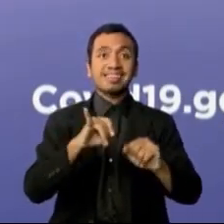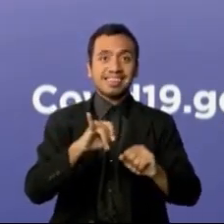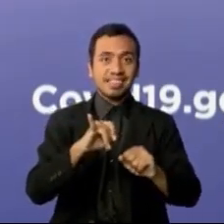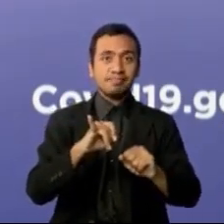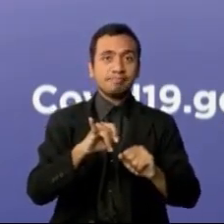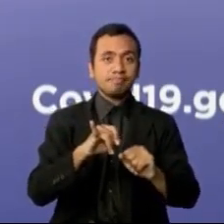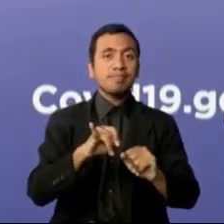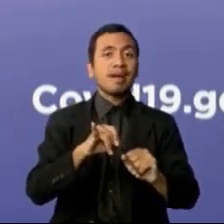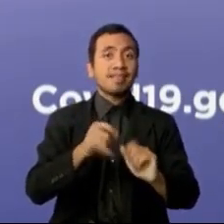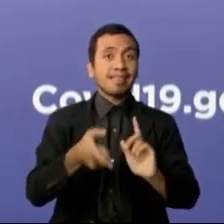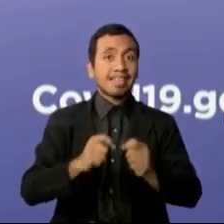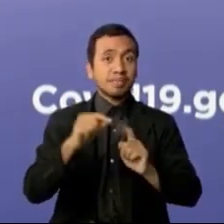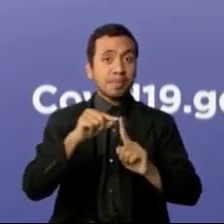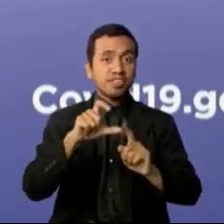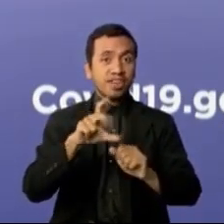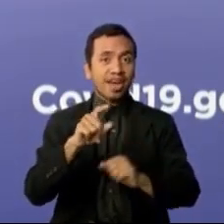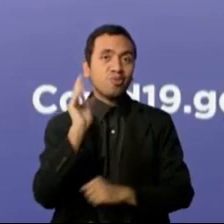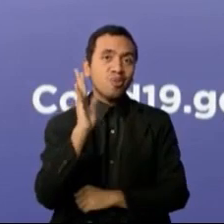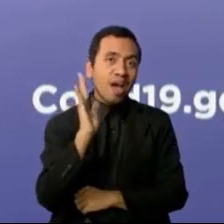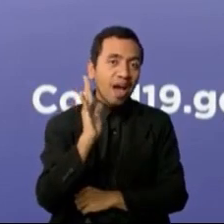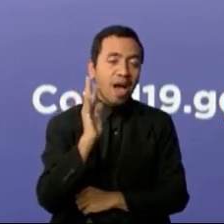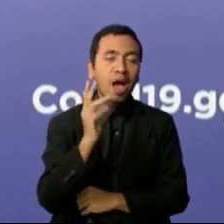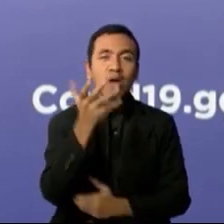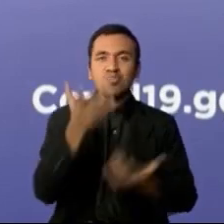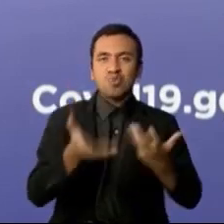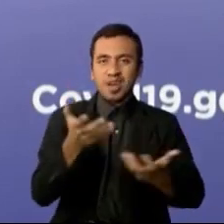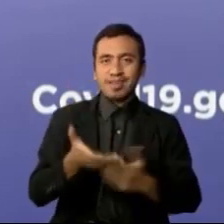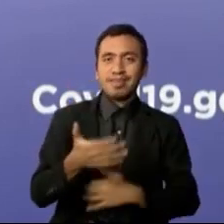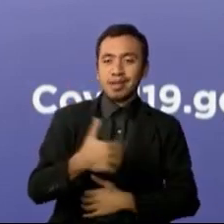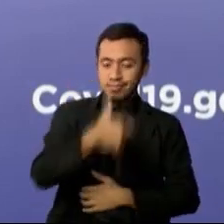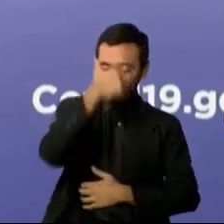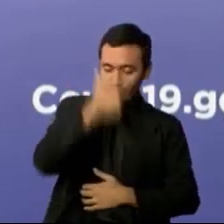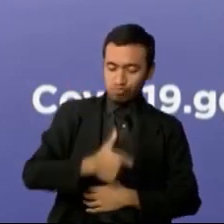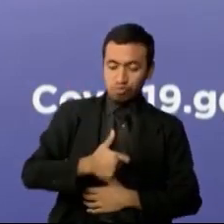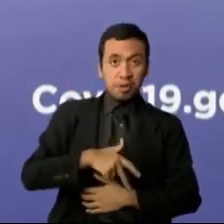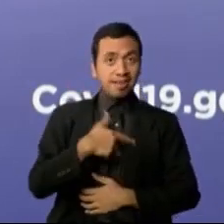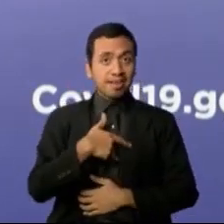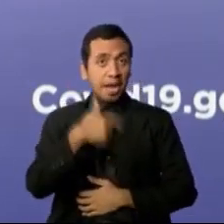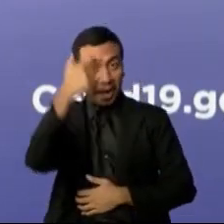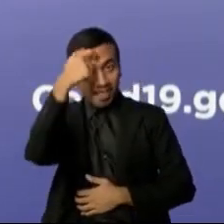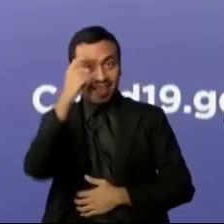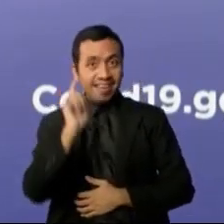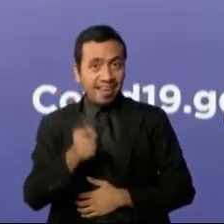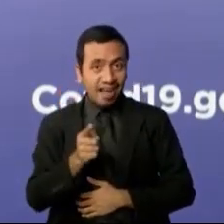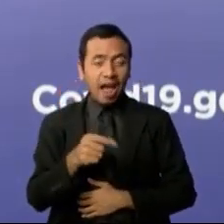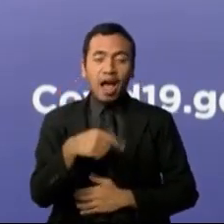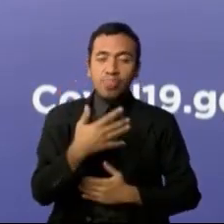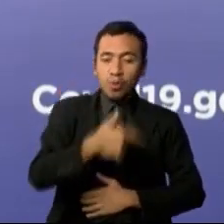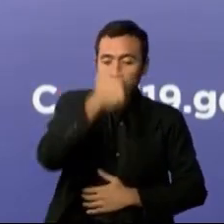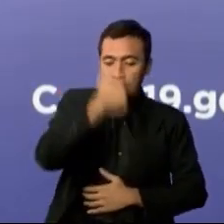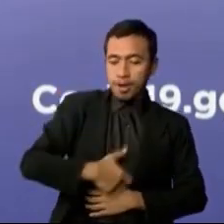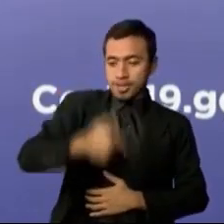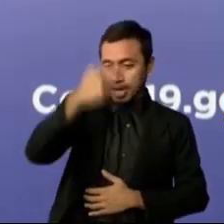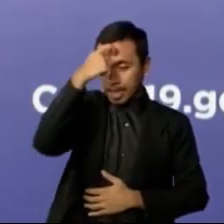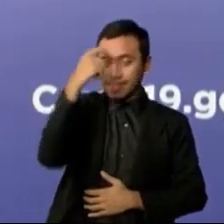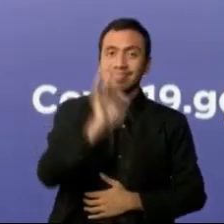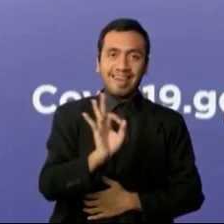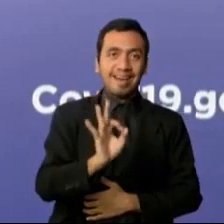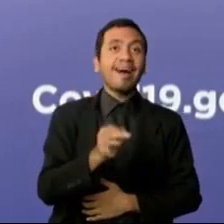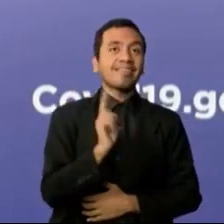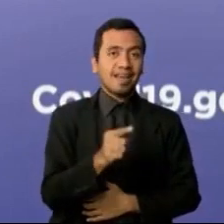bisa dengan gejala simptomatis atau tanpa gejala